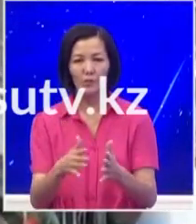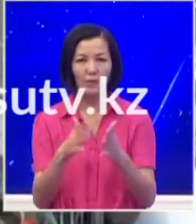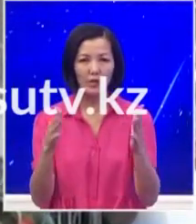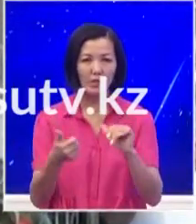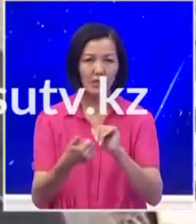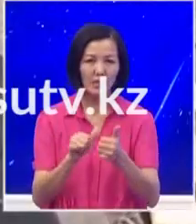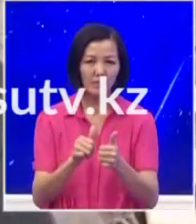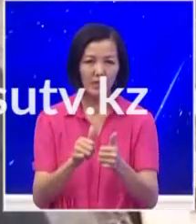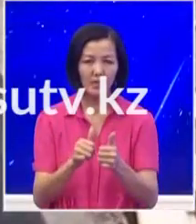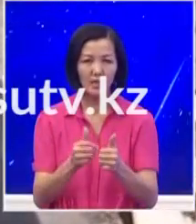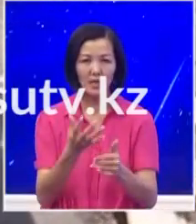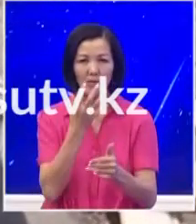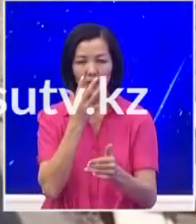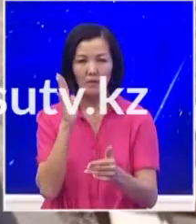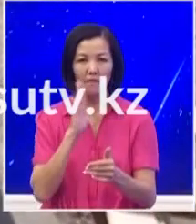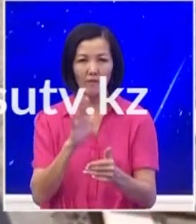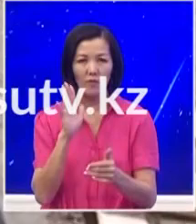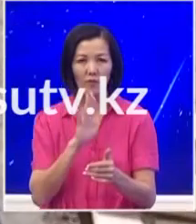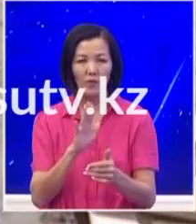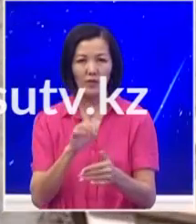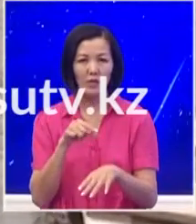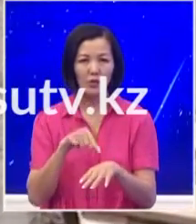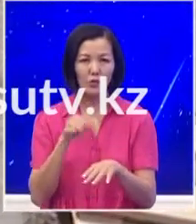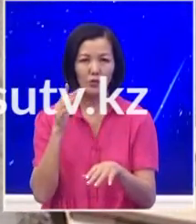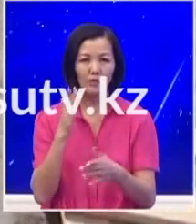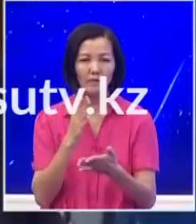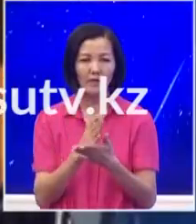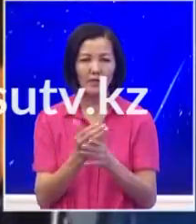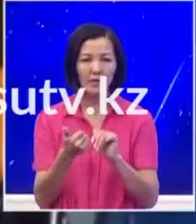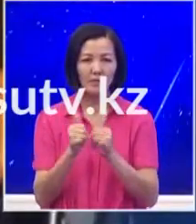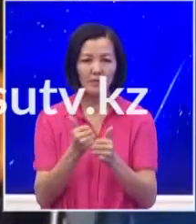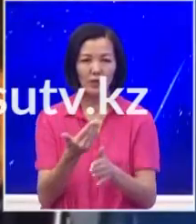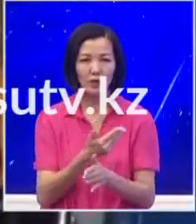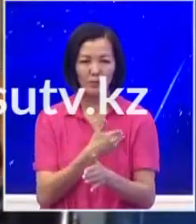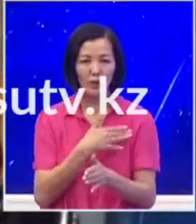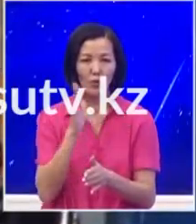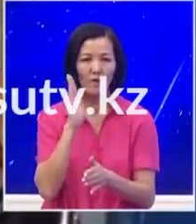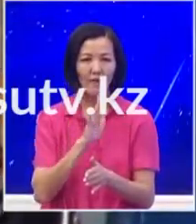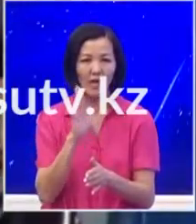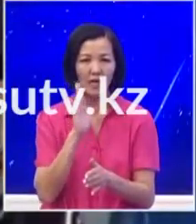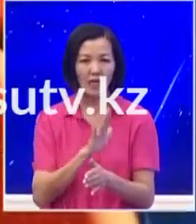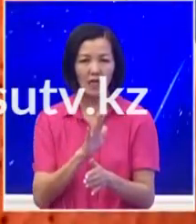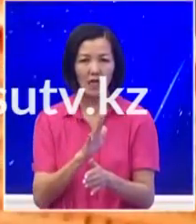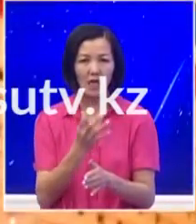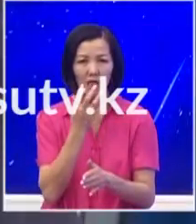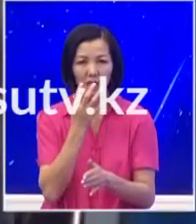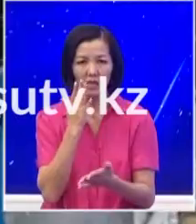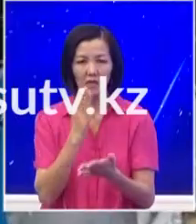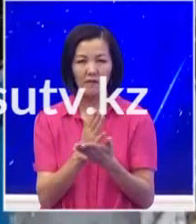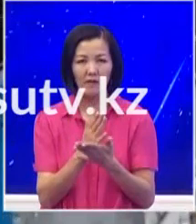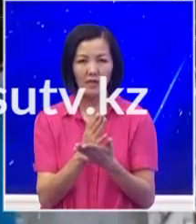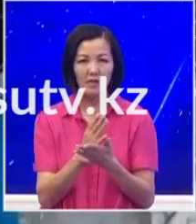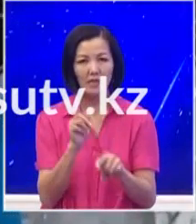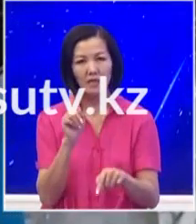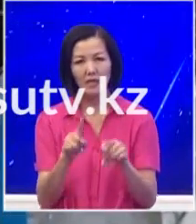больших изменений в связи с потеплением вод. Рыбы особенно чувствительны к изменениям температуры, и поскольку океаны нагреваются,